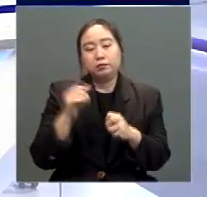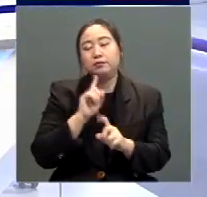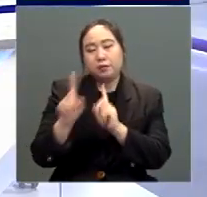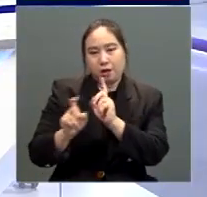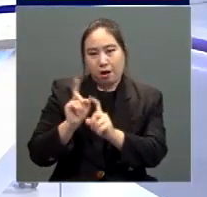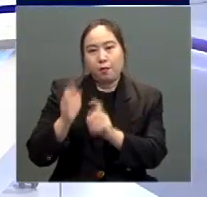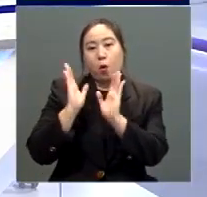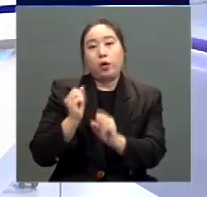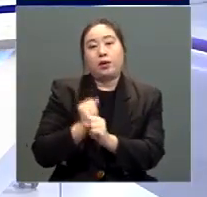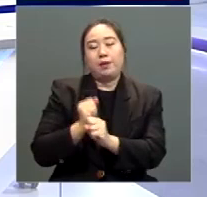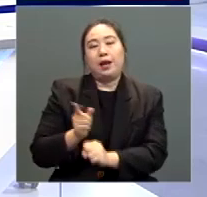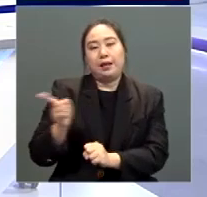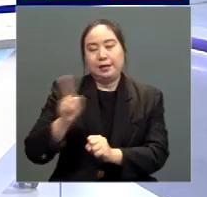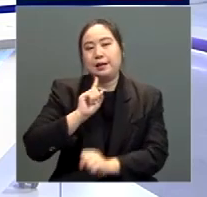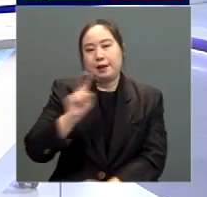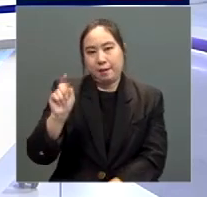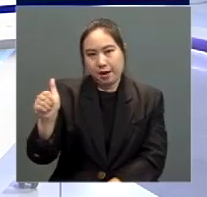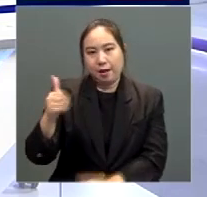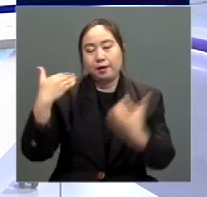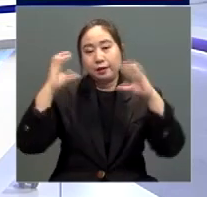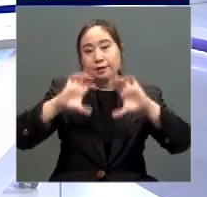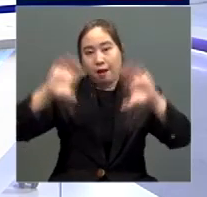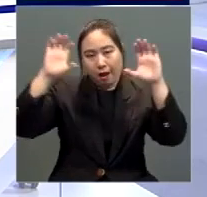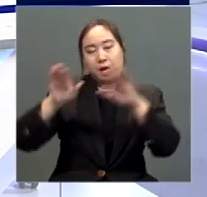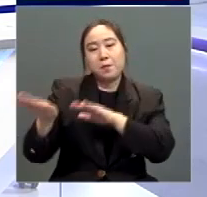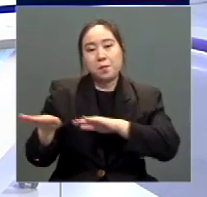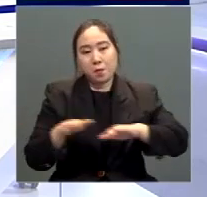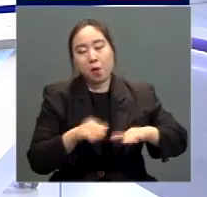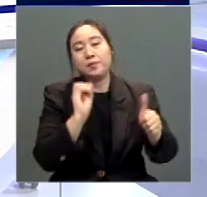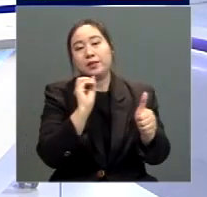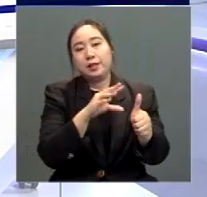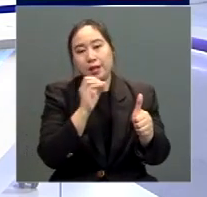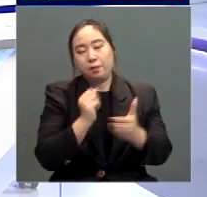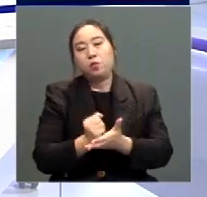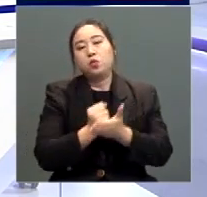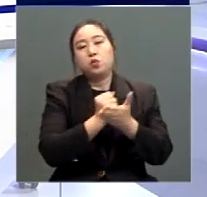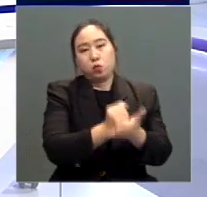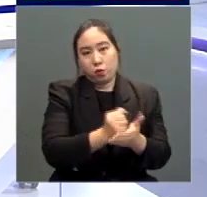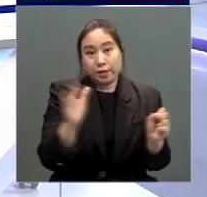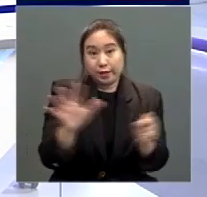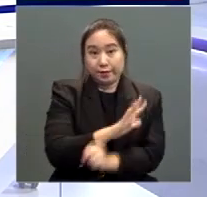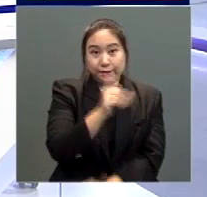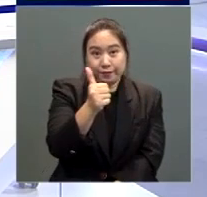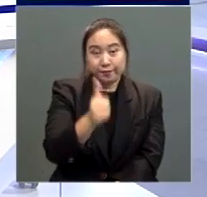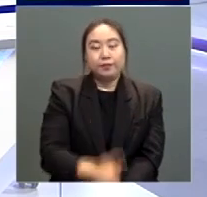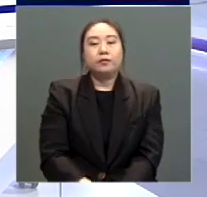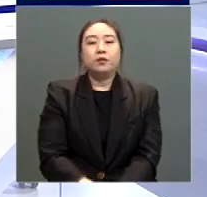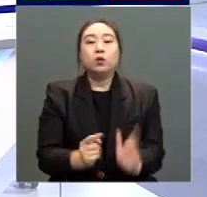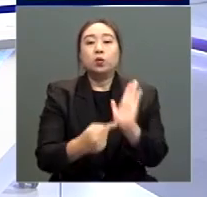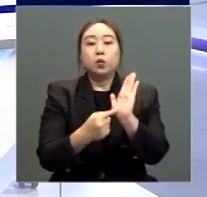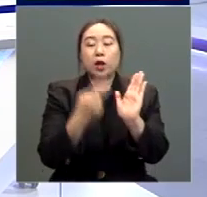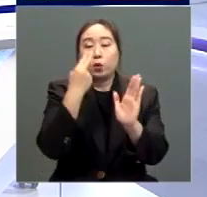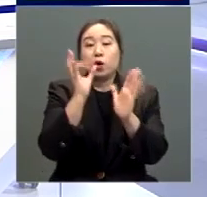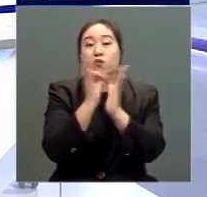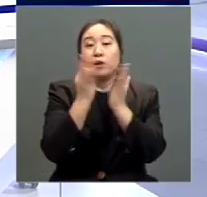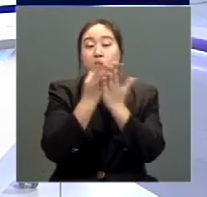ามเจ้าหน้าที่ได้ข้าราชการในพื้นที่ต่างๆก็พร้อมที่จะให้คำแนะนำแล้วก็ให้ความช่วยเหลือกันอย่างเต็มที่อย่างพอเข้าไปดูใน